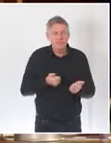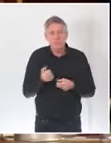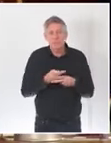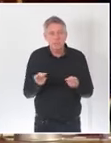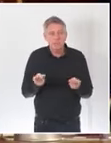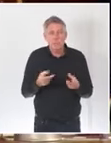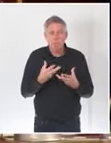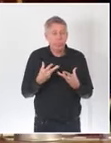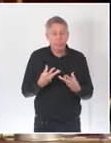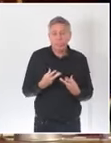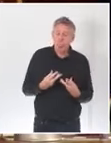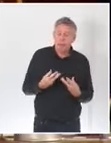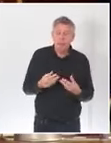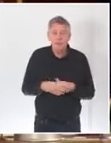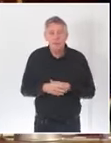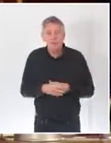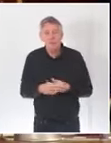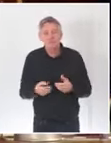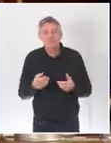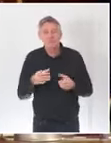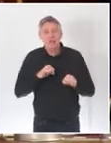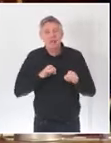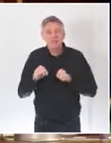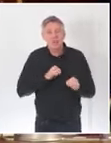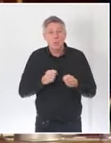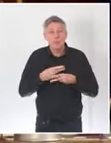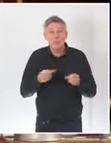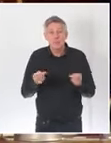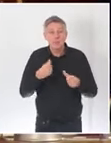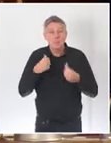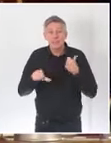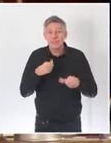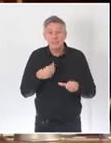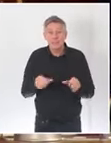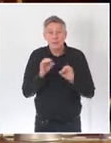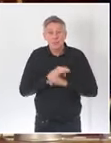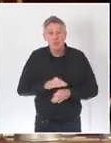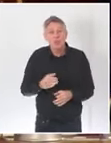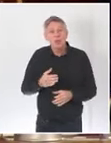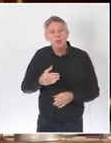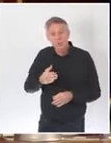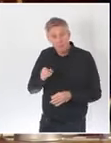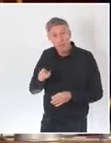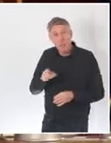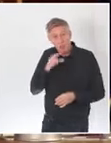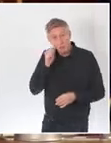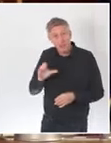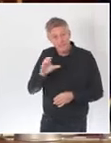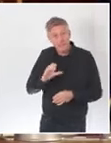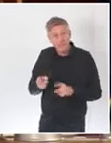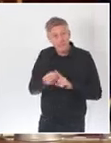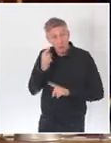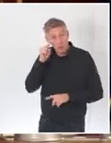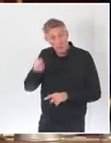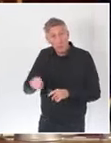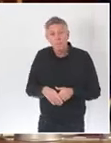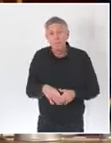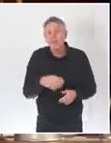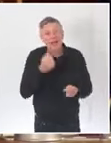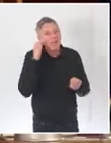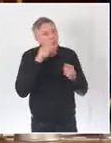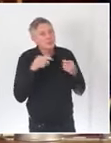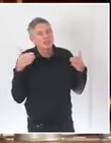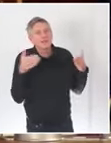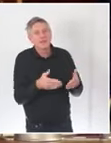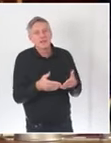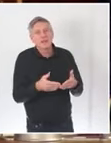d'une politique dite de modernisation de l'action publique, chère à votre cœur, Monsieur Cazenave, mais qui en réalité ne poursuit qu'un objectif,